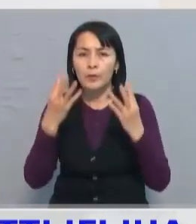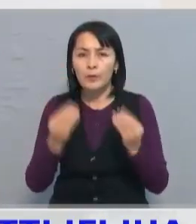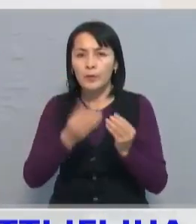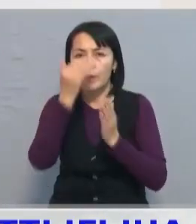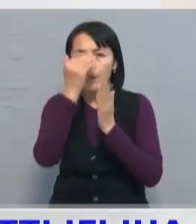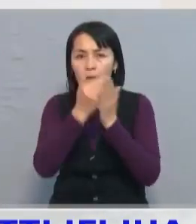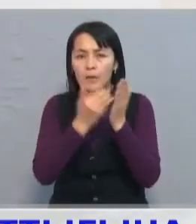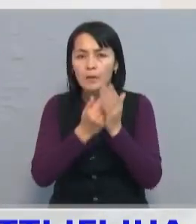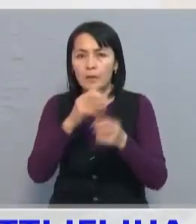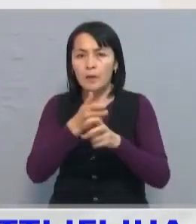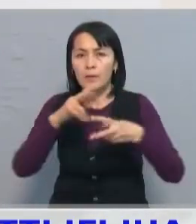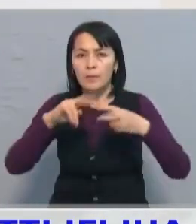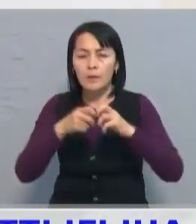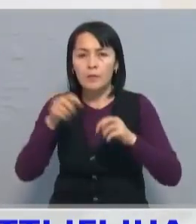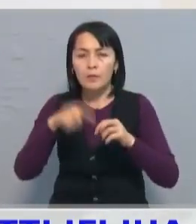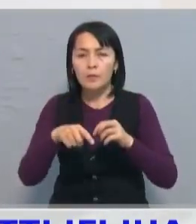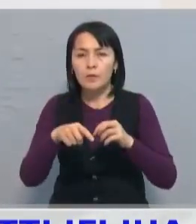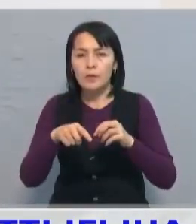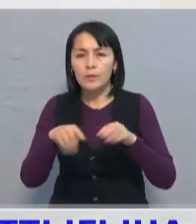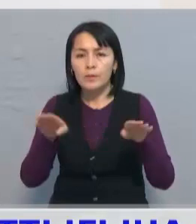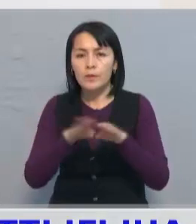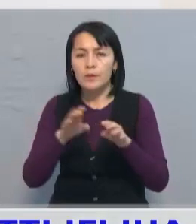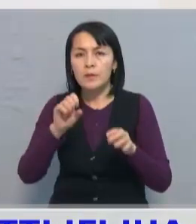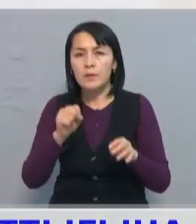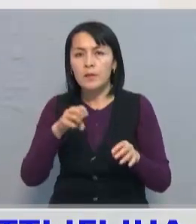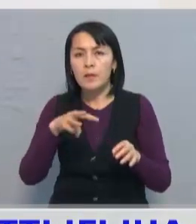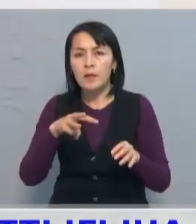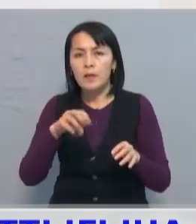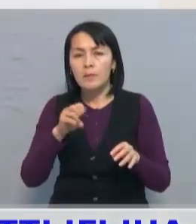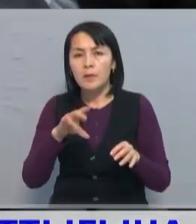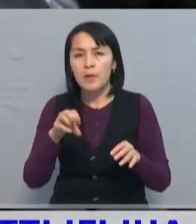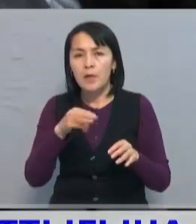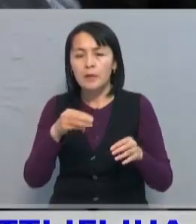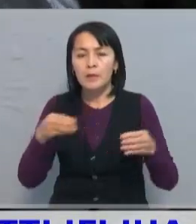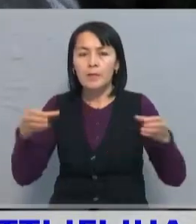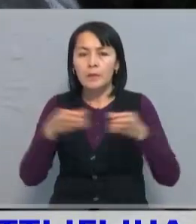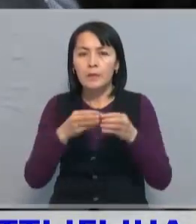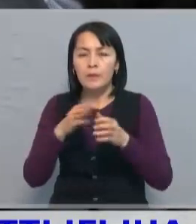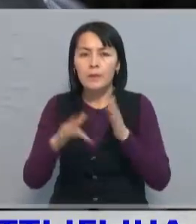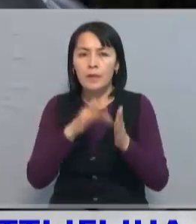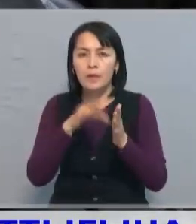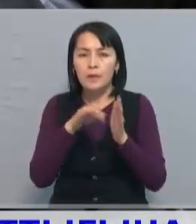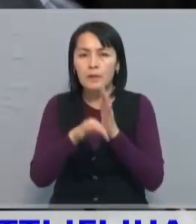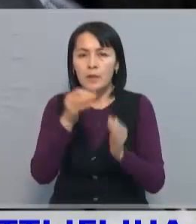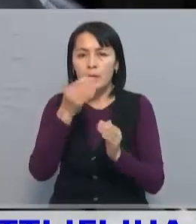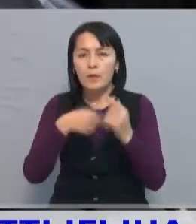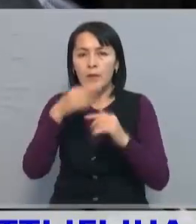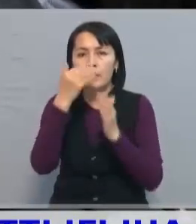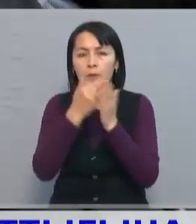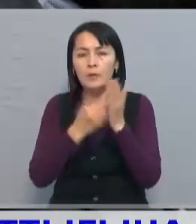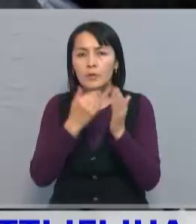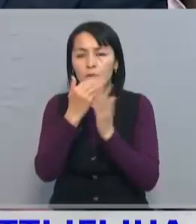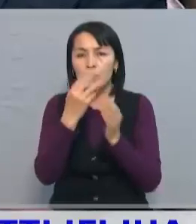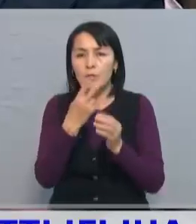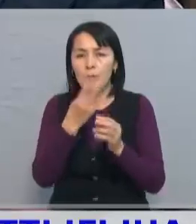қарарында екені анықталды. Осыған орай, Аманат партиясының қалалық сайлауалды бағдарламасын жоғарыда көрсетілген